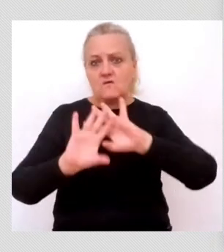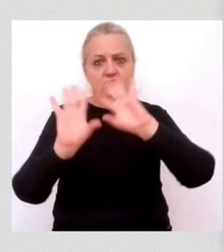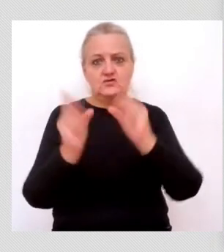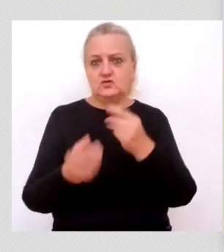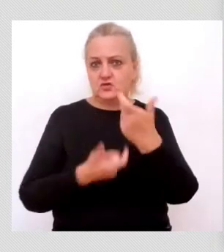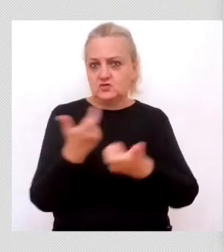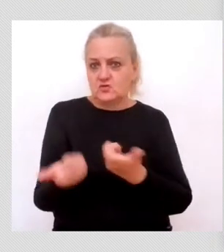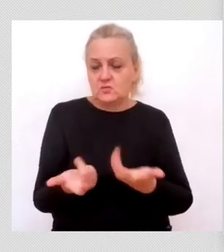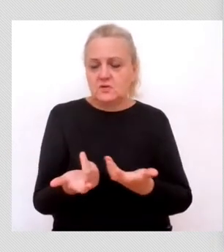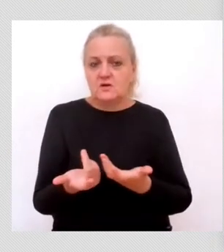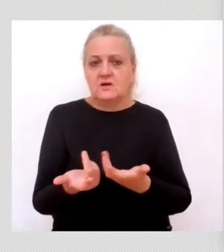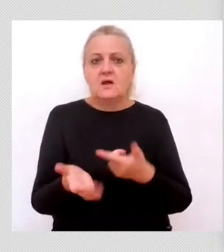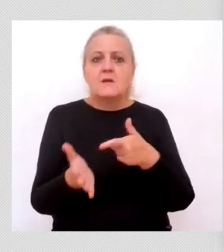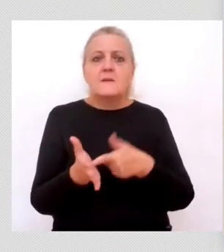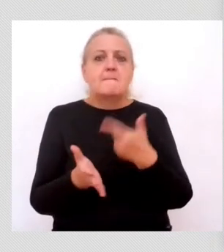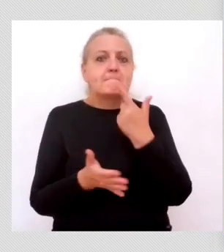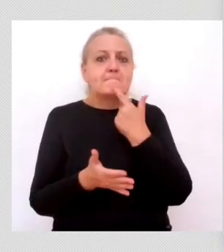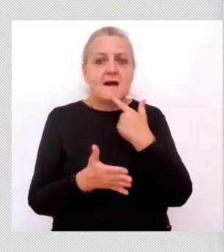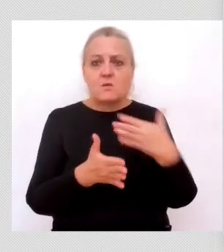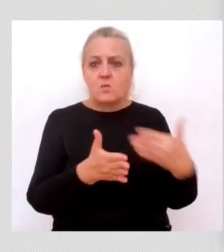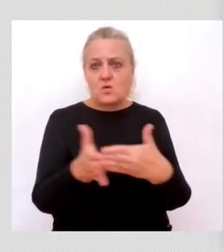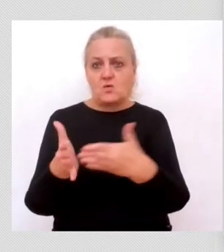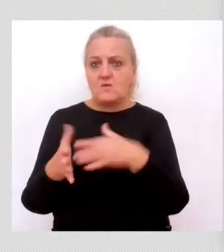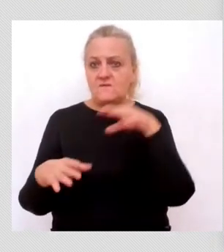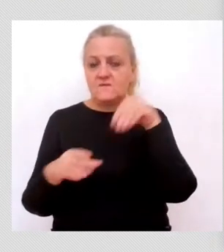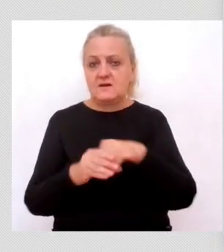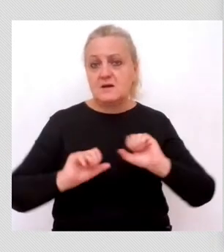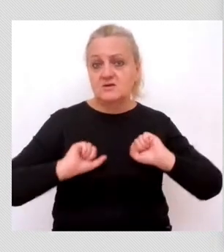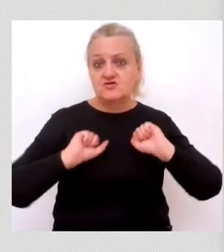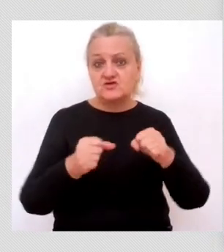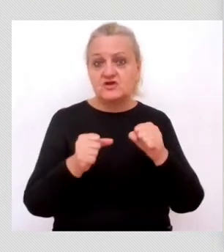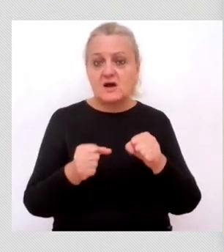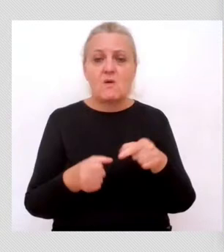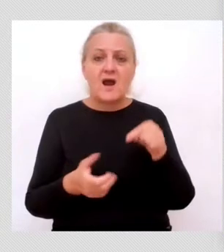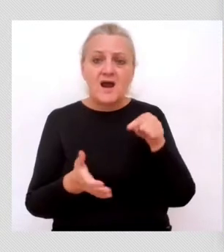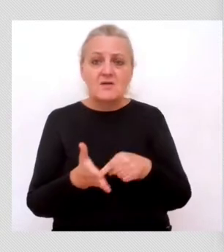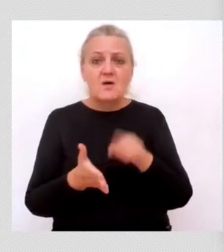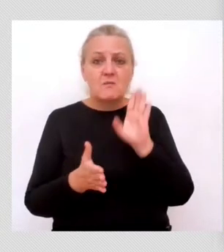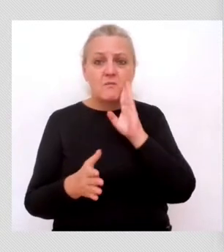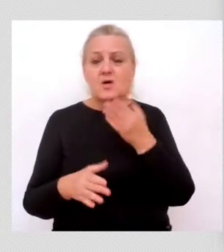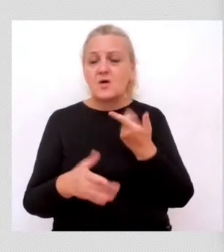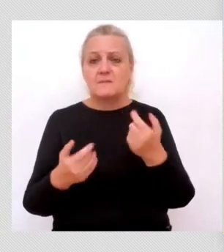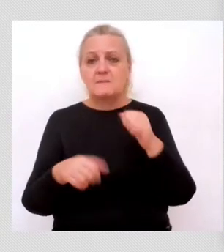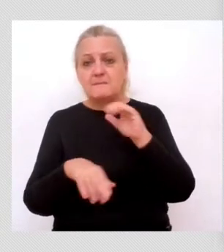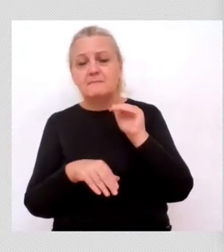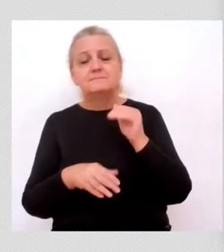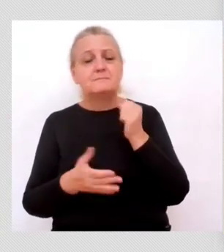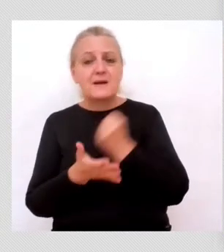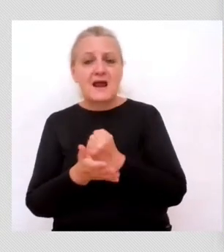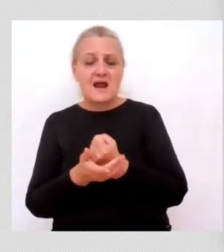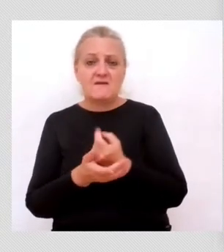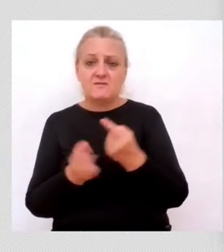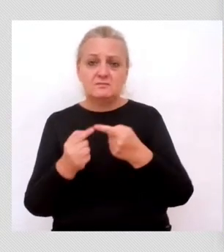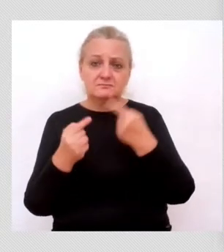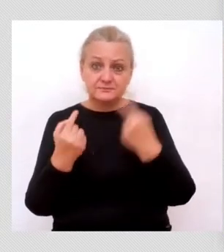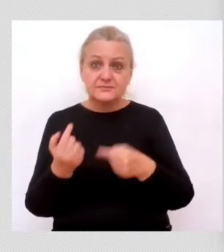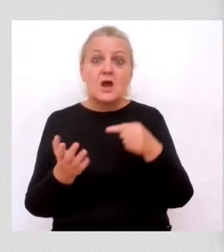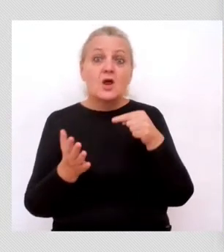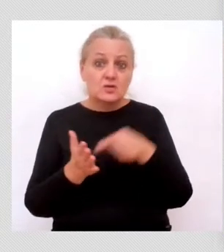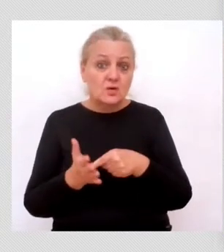są bardzo niewielkie ograniczenia działań, które są niezgodne z prawem. I tu uważam, że na